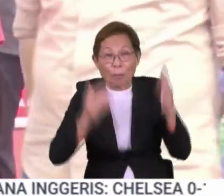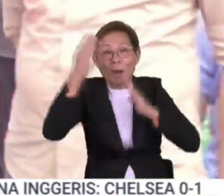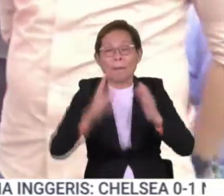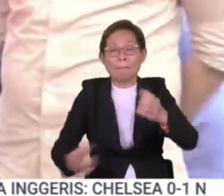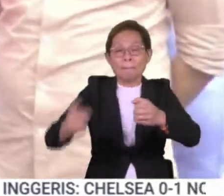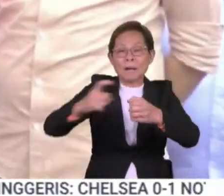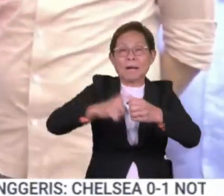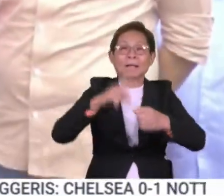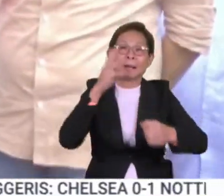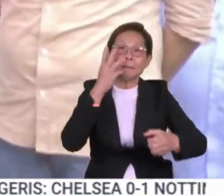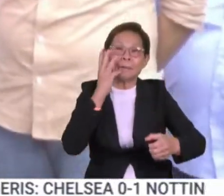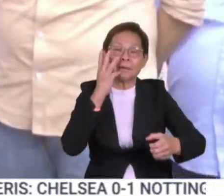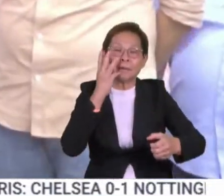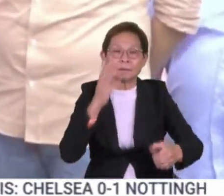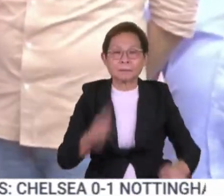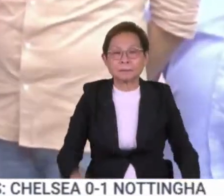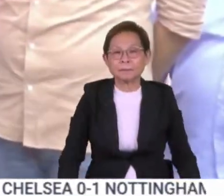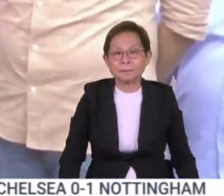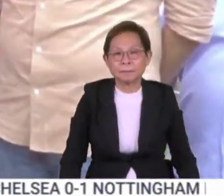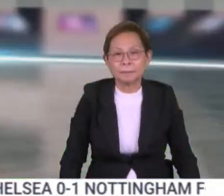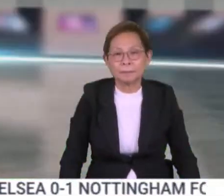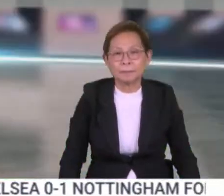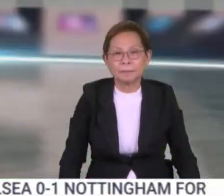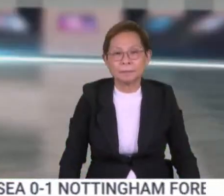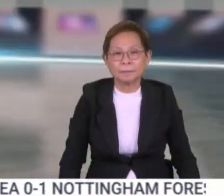berkaitan bekalan itu.